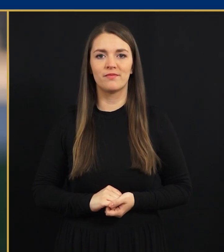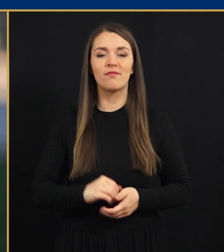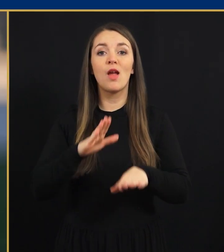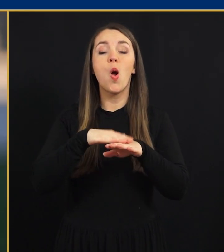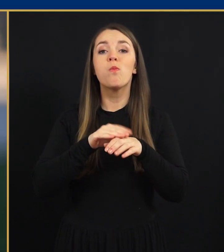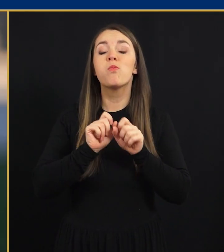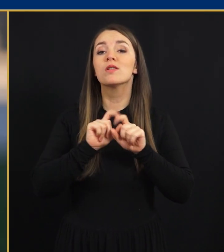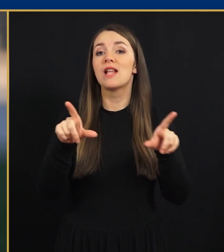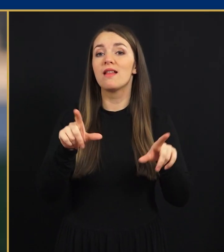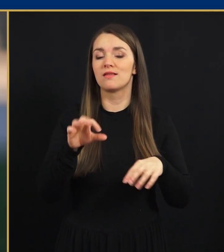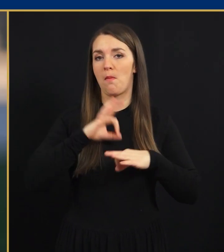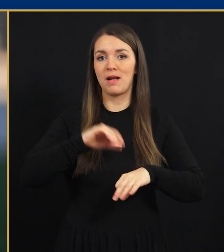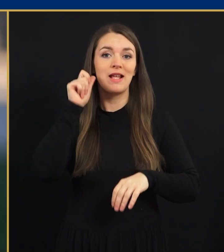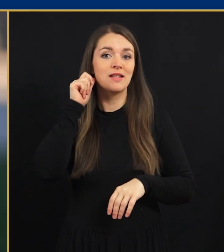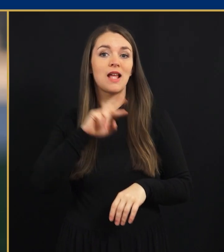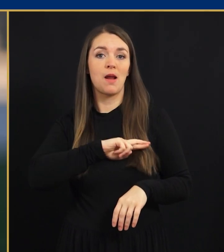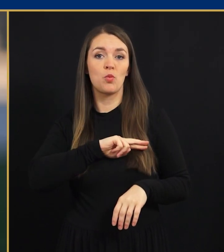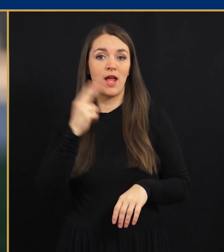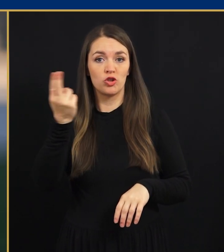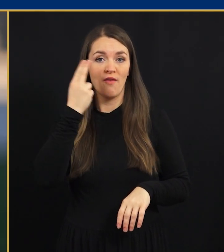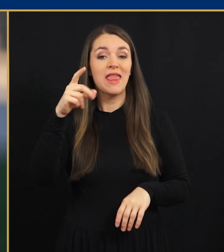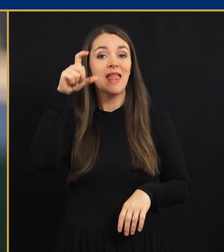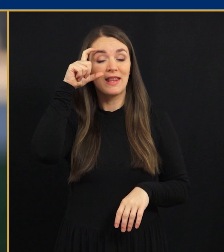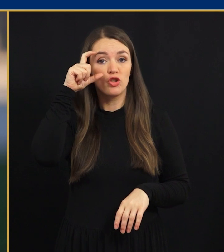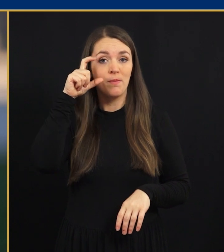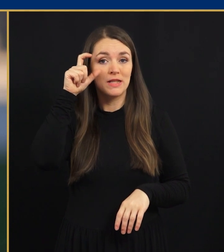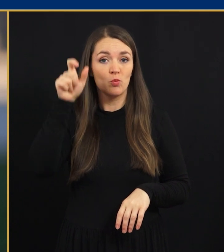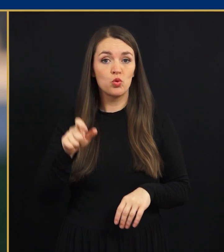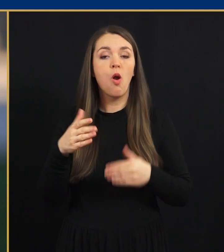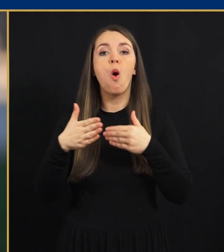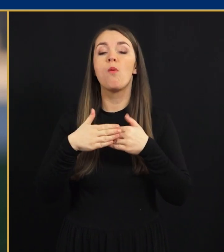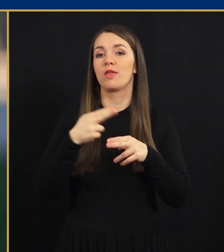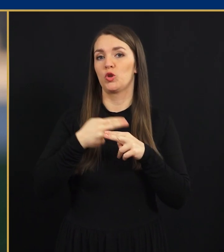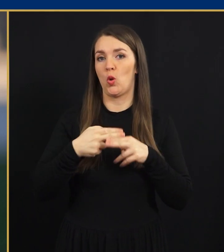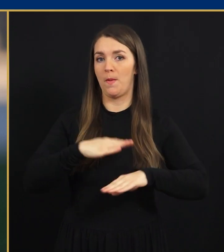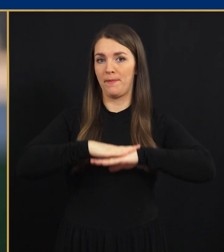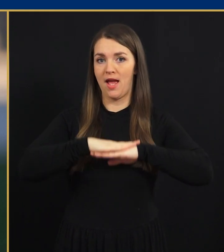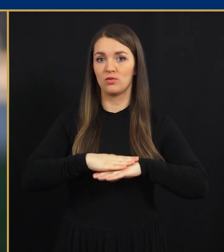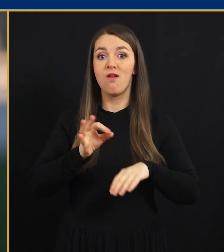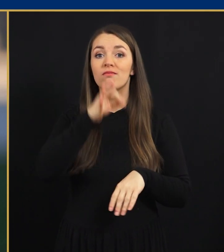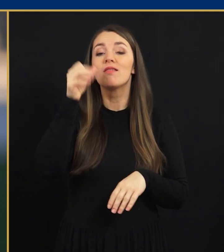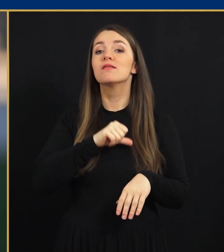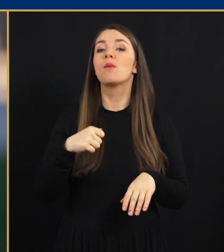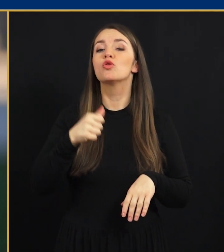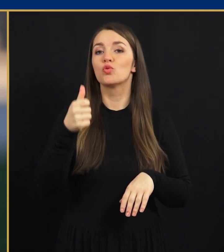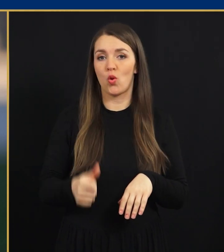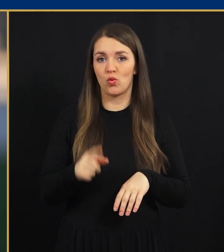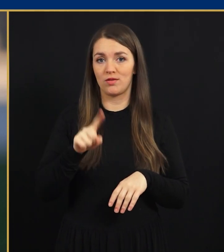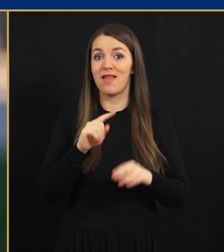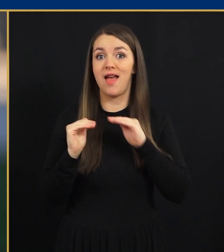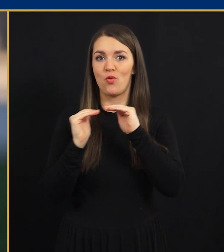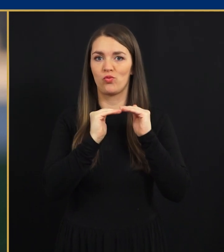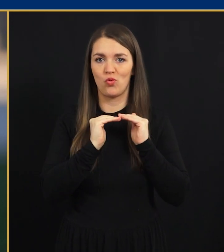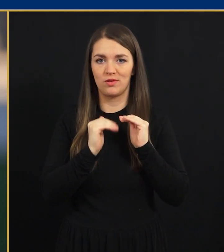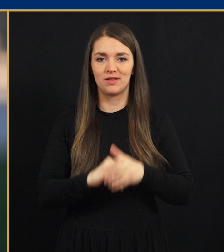Poslanica predsednice Republike Slovenije Nataše Pirc Musar ob državnem prazniku, dnevu samostojnosti in